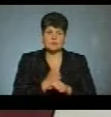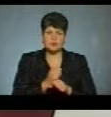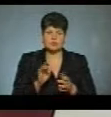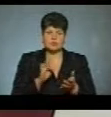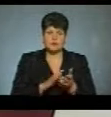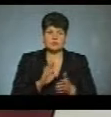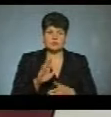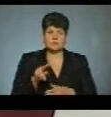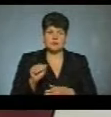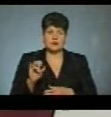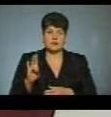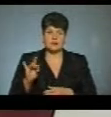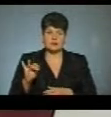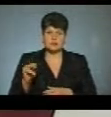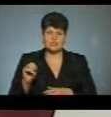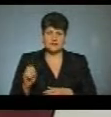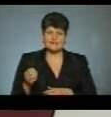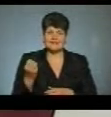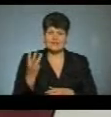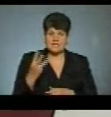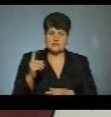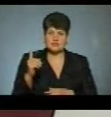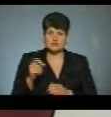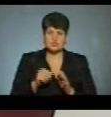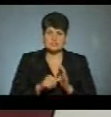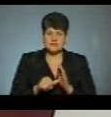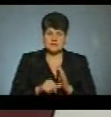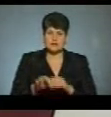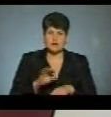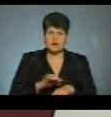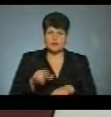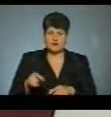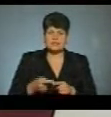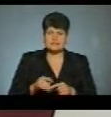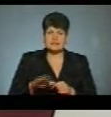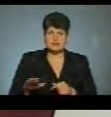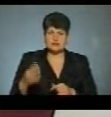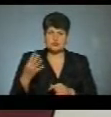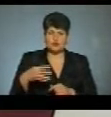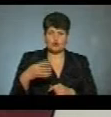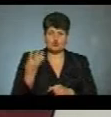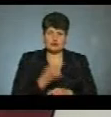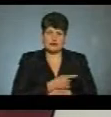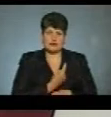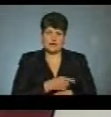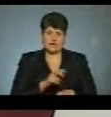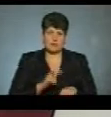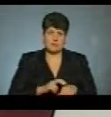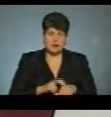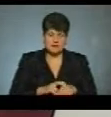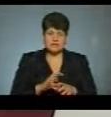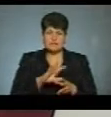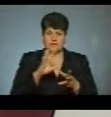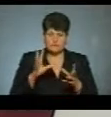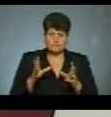центру Володимира Паничева, 13 із 160 хворих – це діти, 44 – медики. За його словами, на Тернопільщині зафіксували